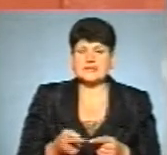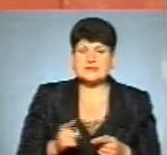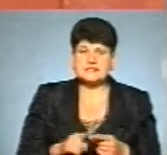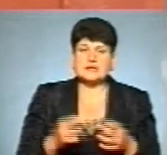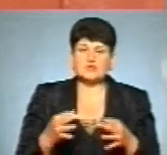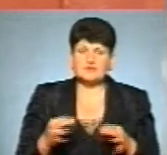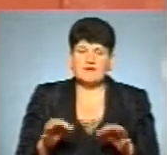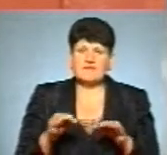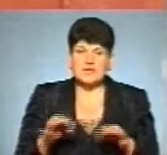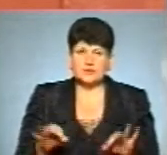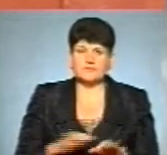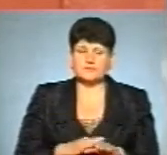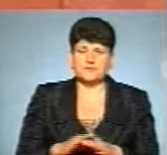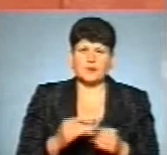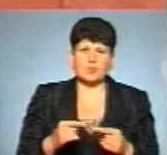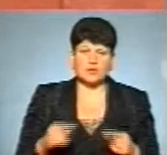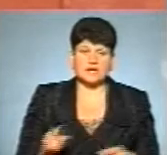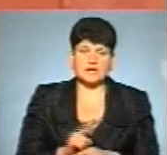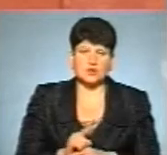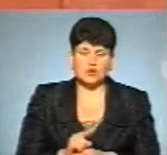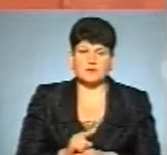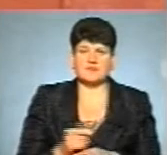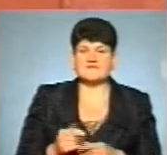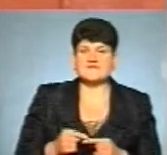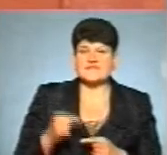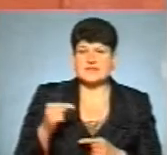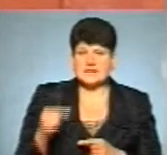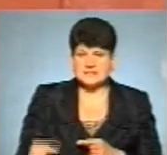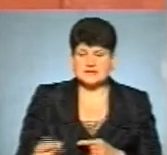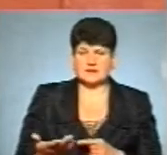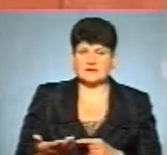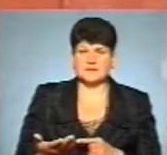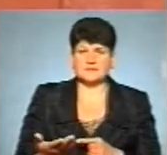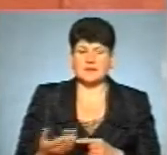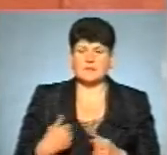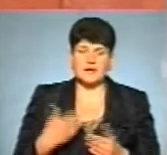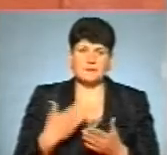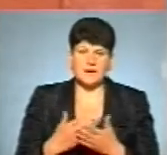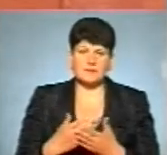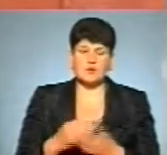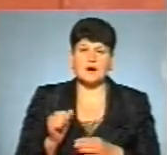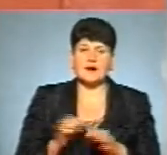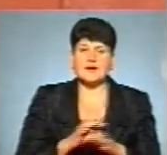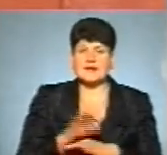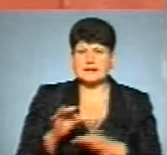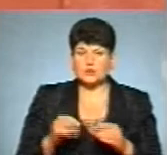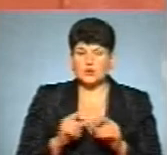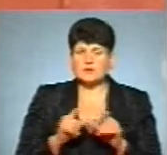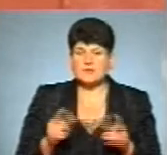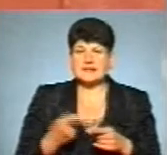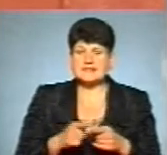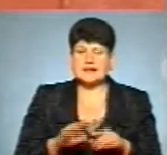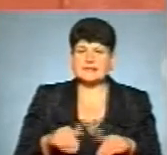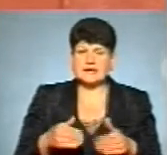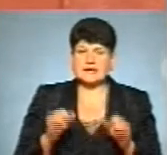вільно дотримуватися будь-яких норм, там відстані, там дистанції, ми маємо архітектурні об'єкти, і це також дає можливість на